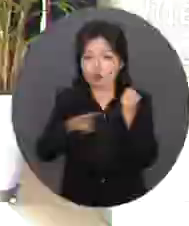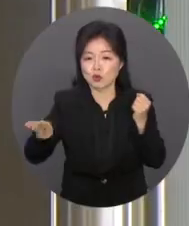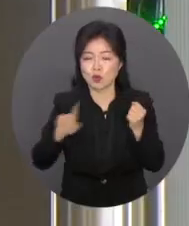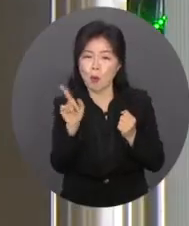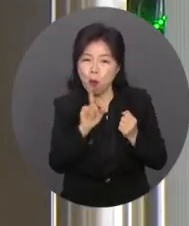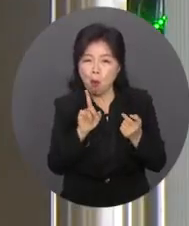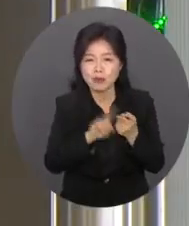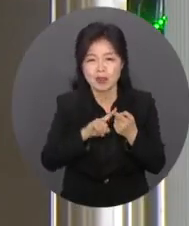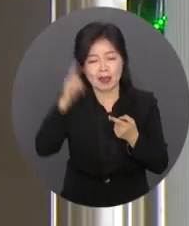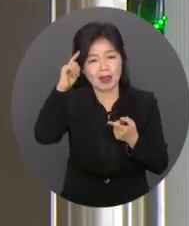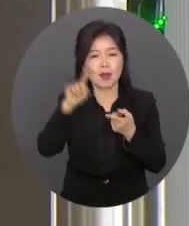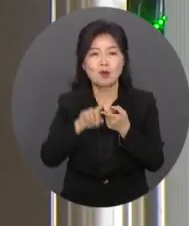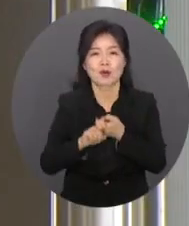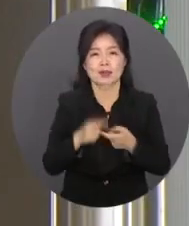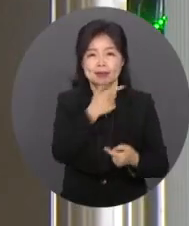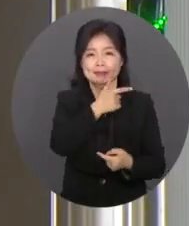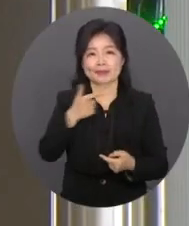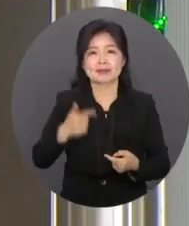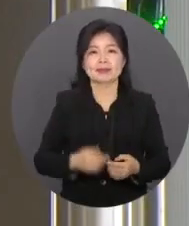관심이 쏠리고 있습니다 MBC 뉴스 임지은입니다